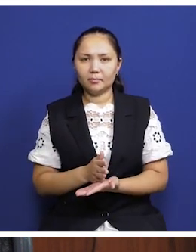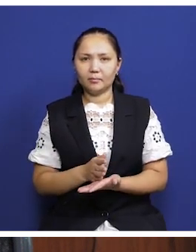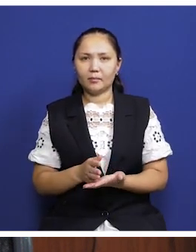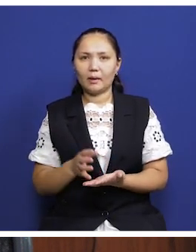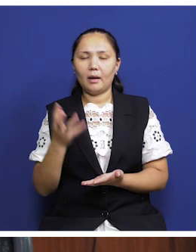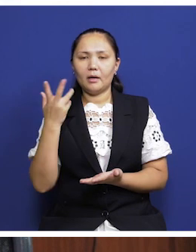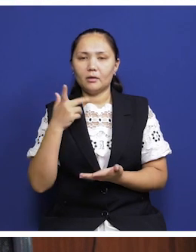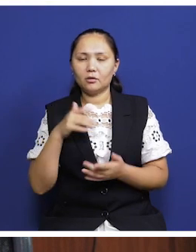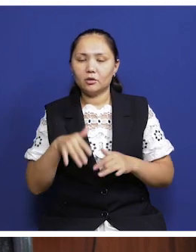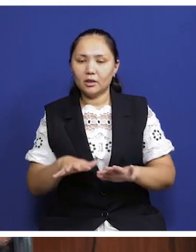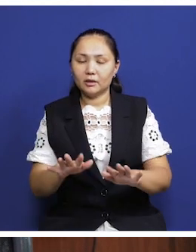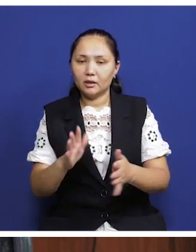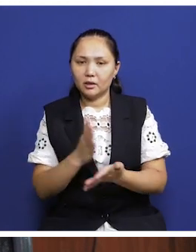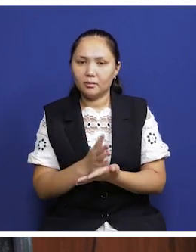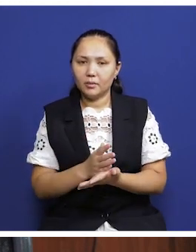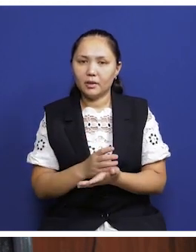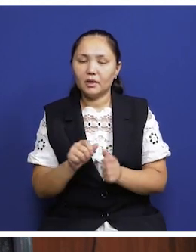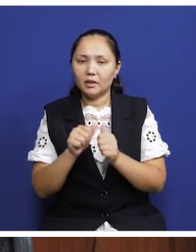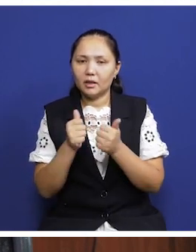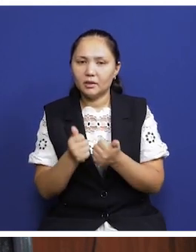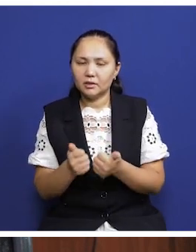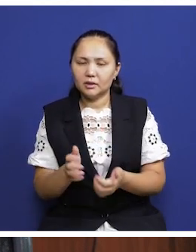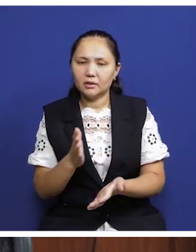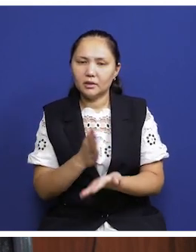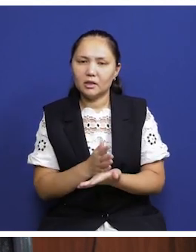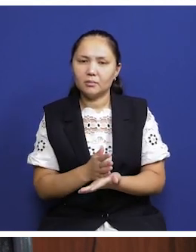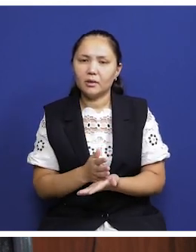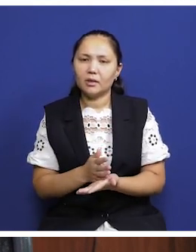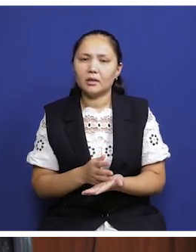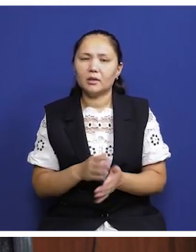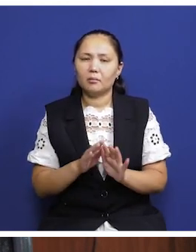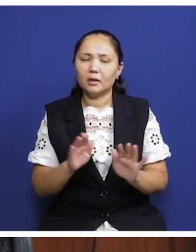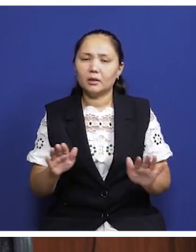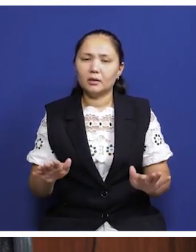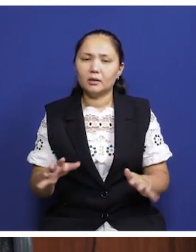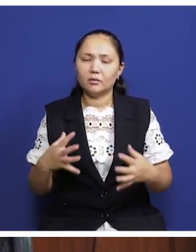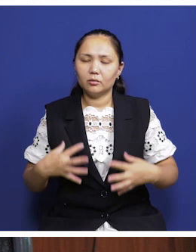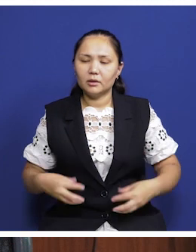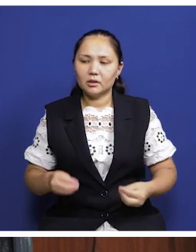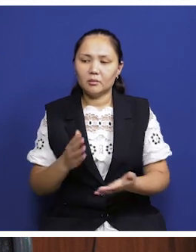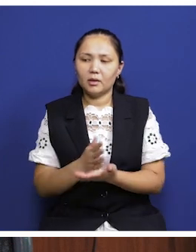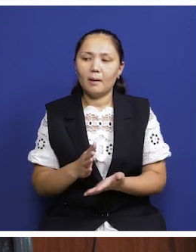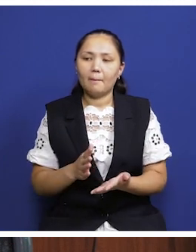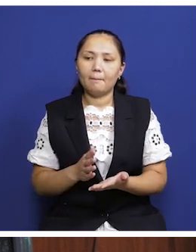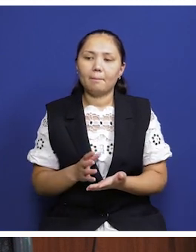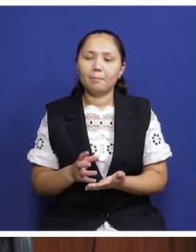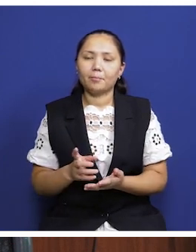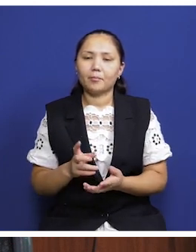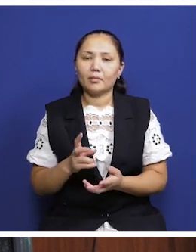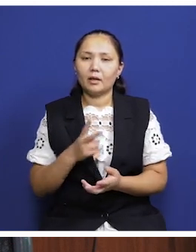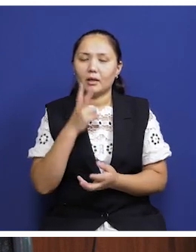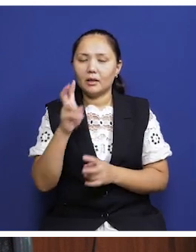жағдайлар болады, өмір болғаннан кейін жаңағы ажырасып кетіп жатқан немесе жаңағы қайтып келіп жатқан түрлі бала шағасымен отбасылар болады. Олардың бәрін жаңағы анализдеп